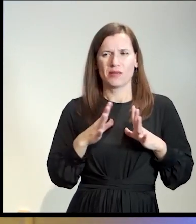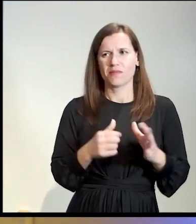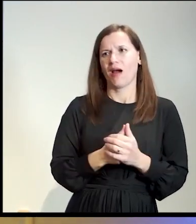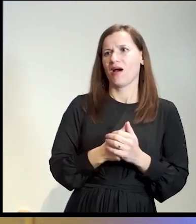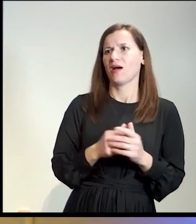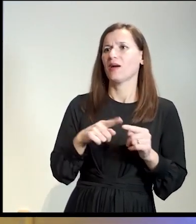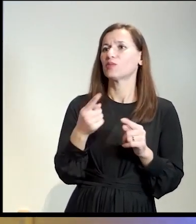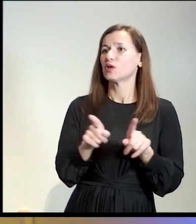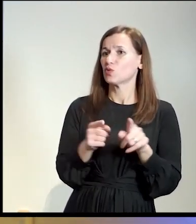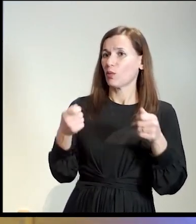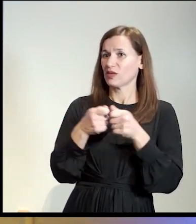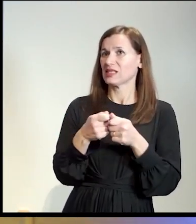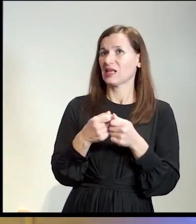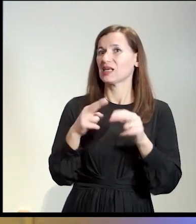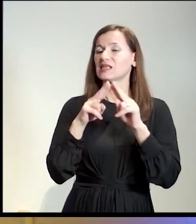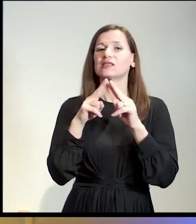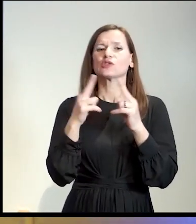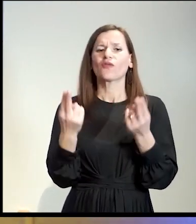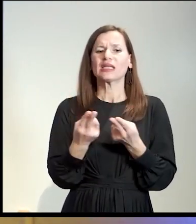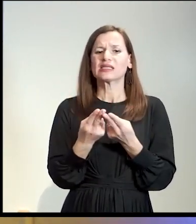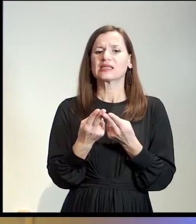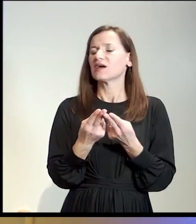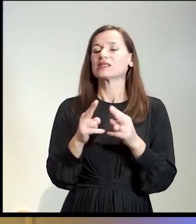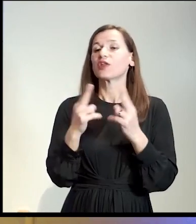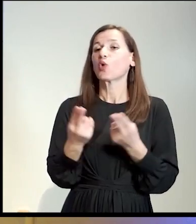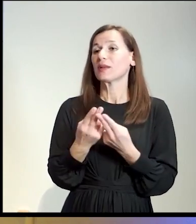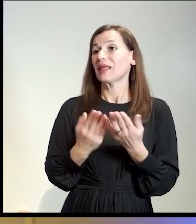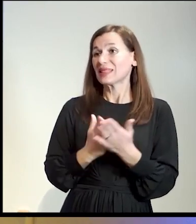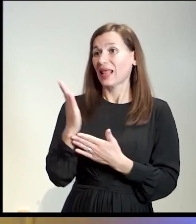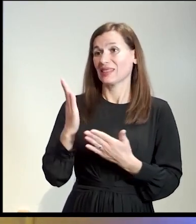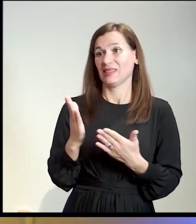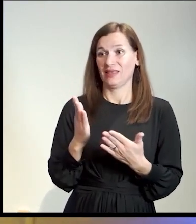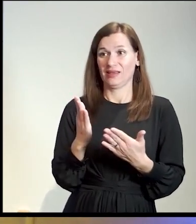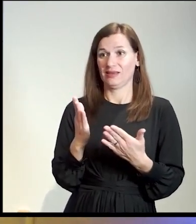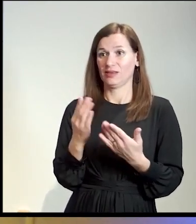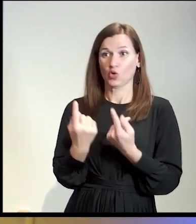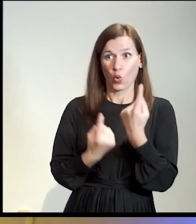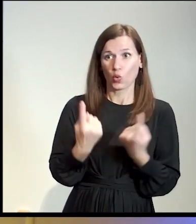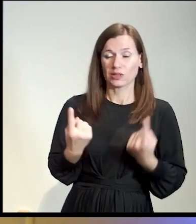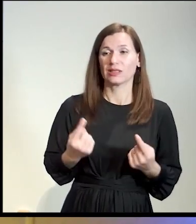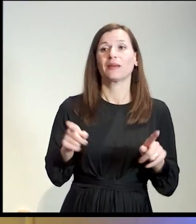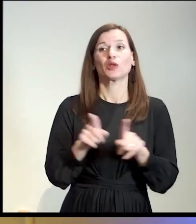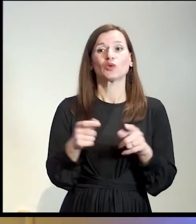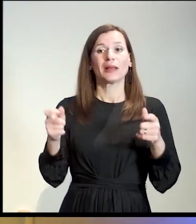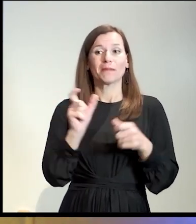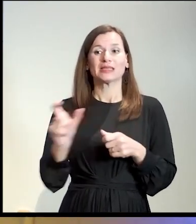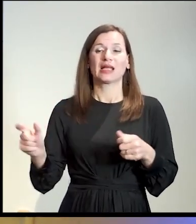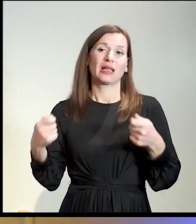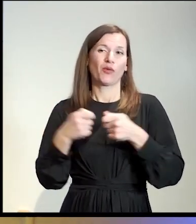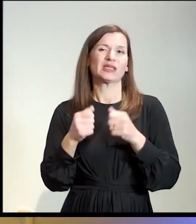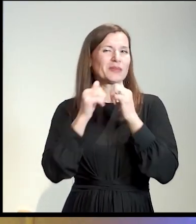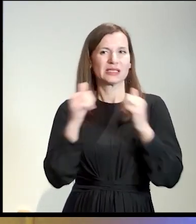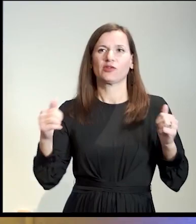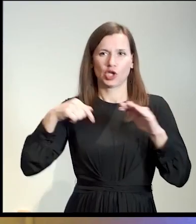trendi in dogodki, gentrifikacija, draginja, vojna, ter besede povezane specifično slovenskimi